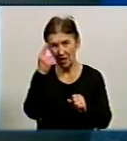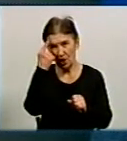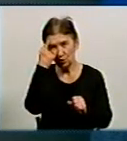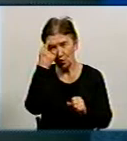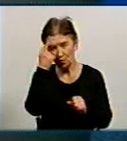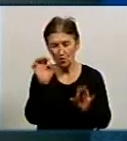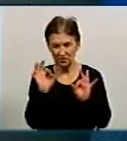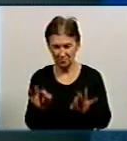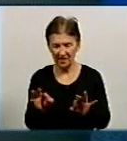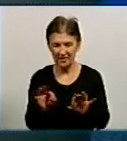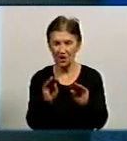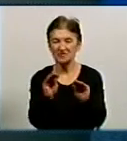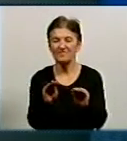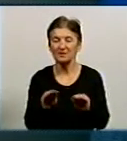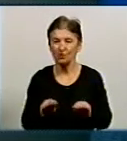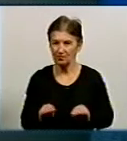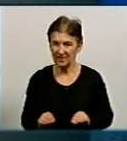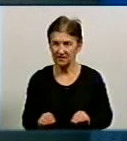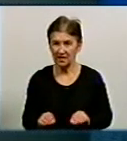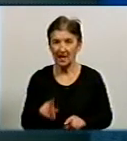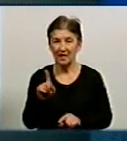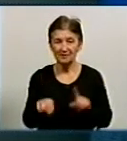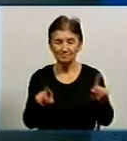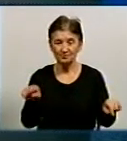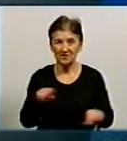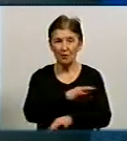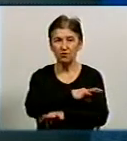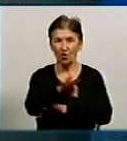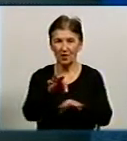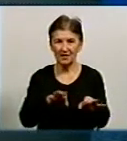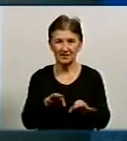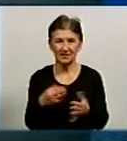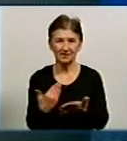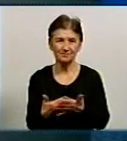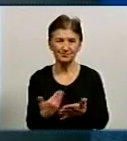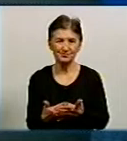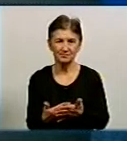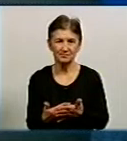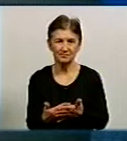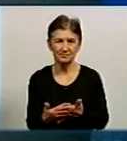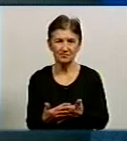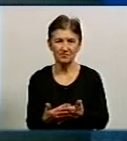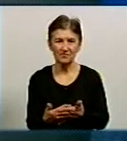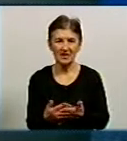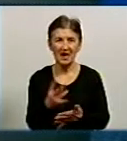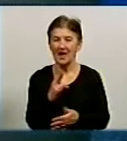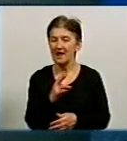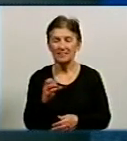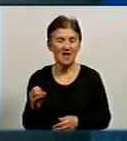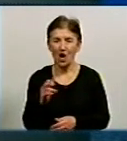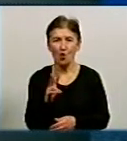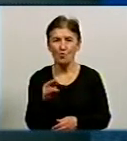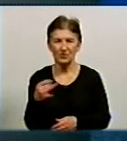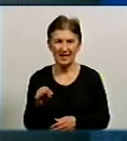І іноді ці проєкти стосуються, ну, наприклад, некомунальної сфери